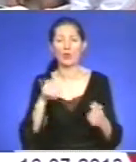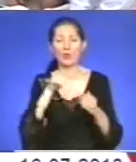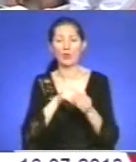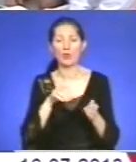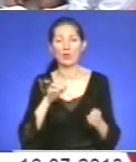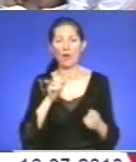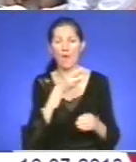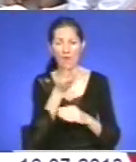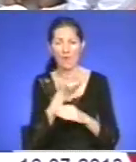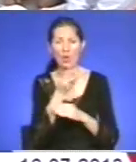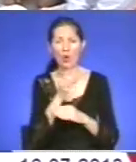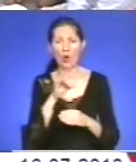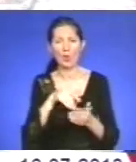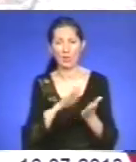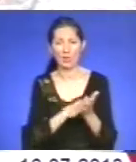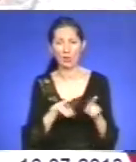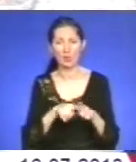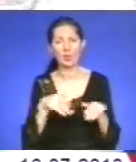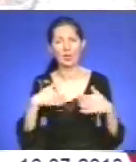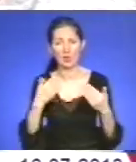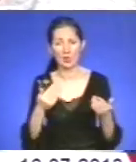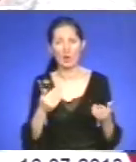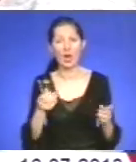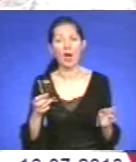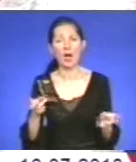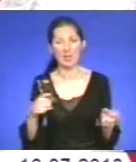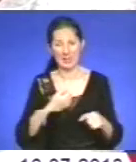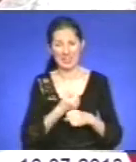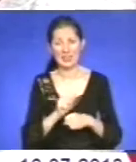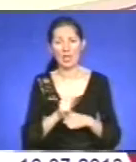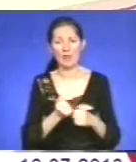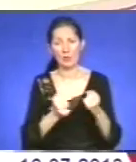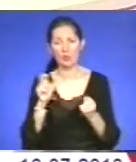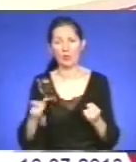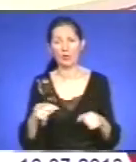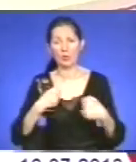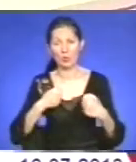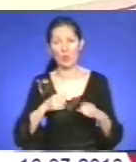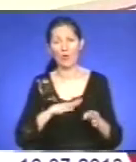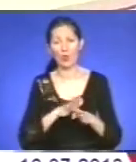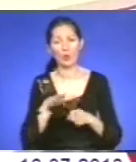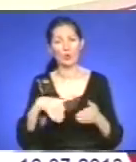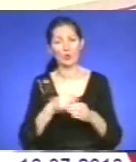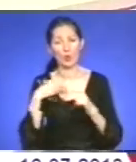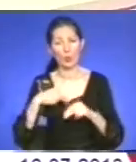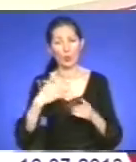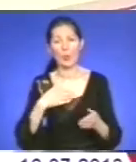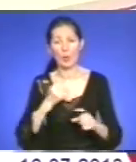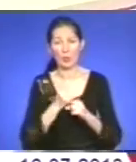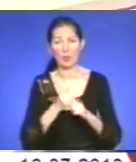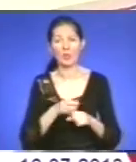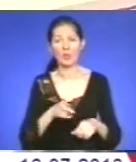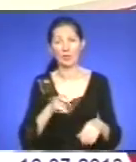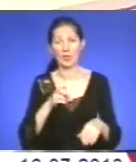думку профільних посадовців, змусить водіїв сумлінніше виконувати свою роботу. Ми, працівники Тернопільської Державтоінспекції,